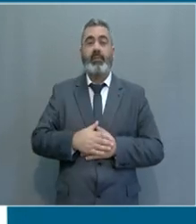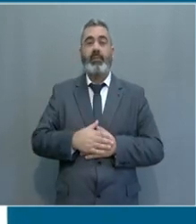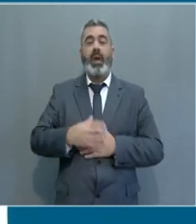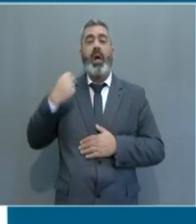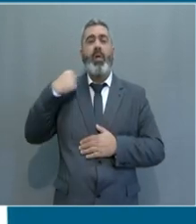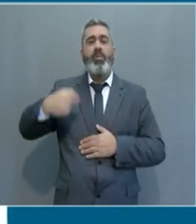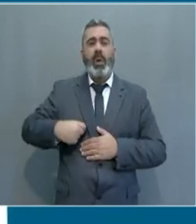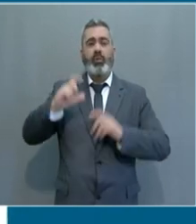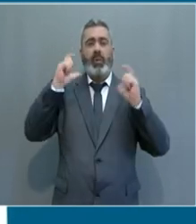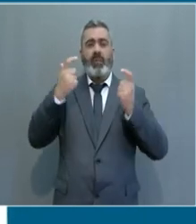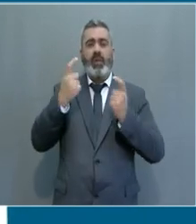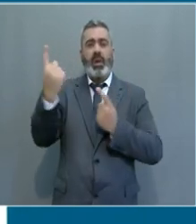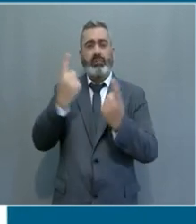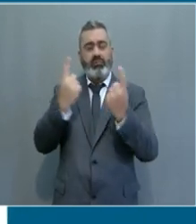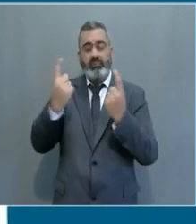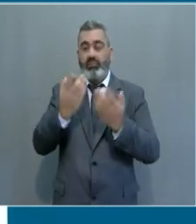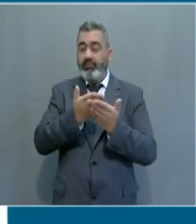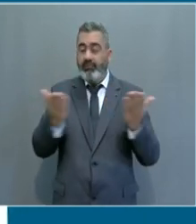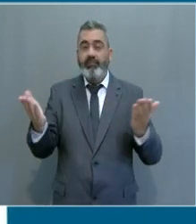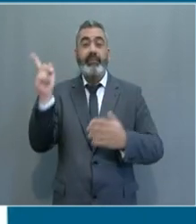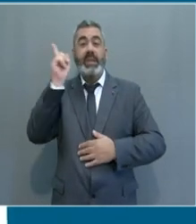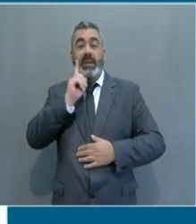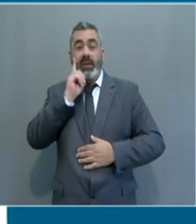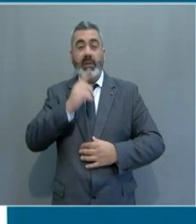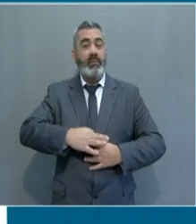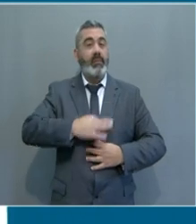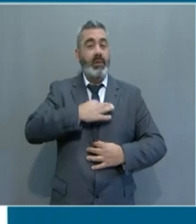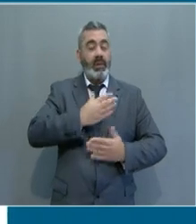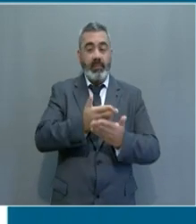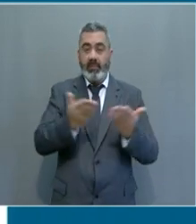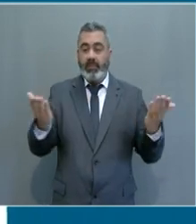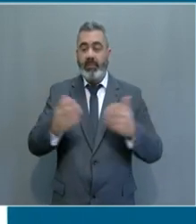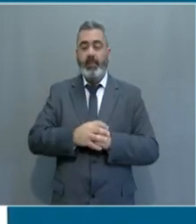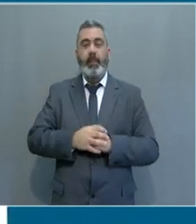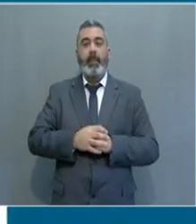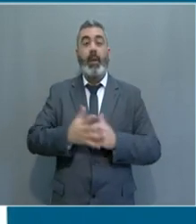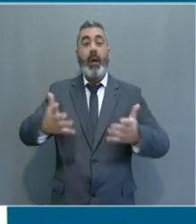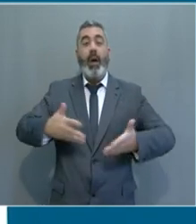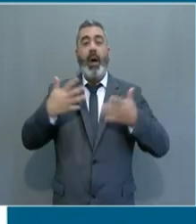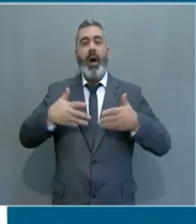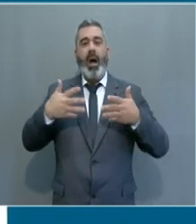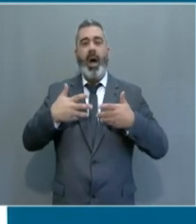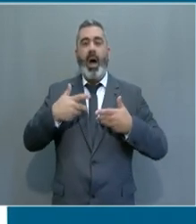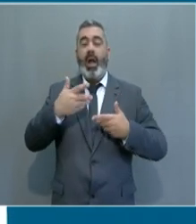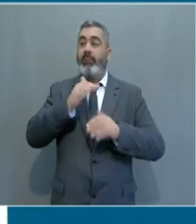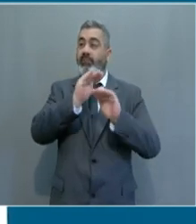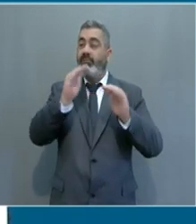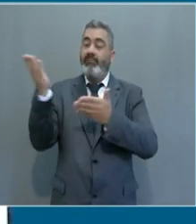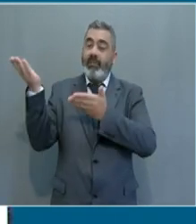τοπικής αυτοδιοίκησης, κυρίες και κύριοι, με χαρά σας καλωσορίζω σήμερα στα επίσημα